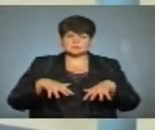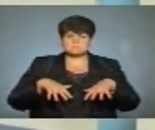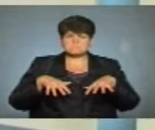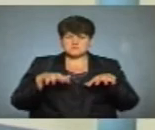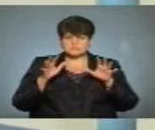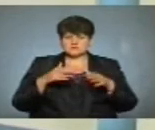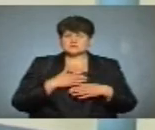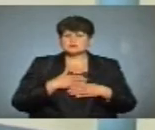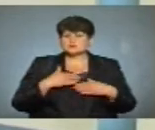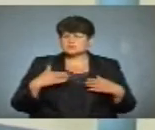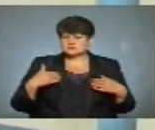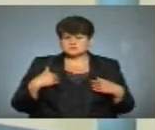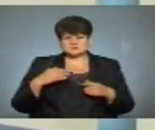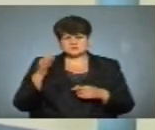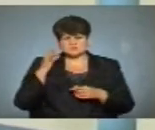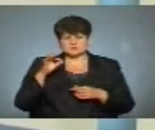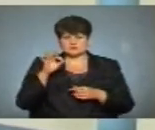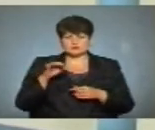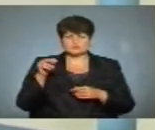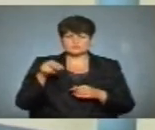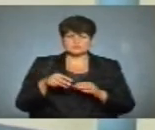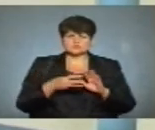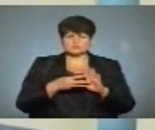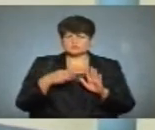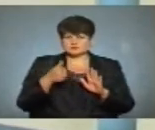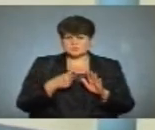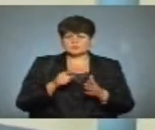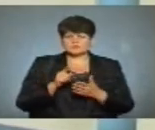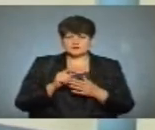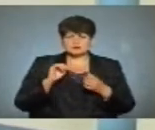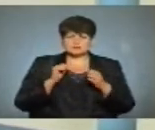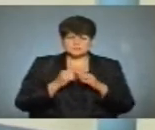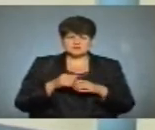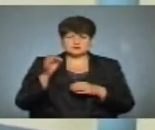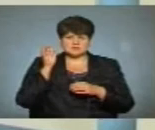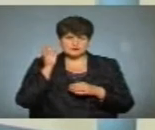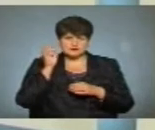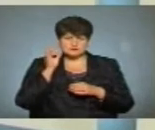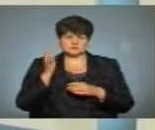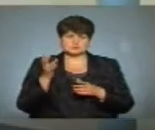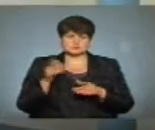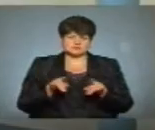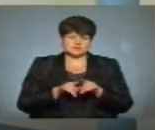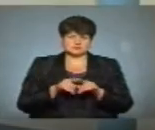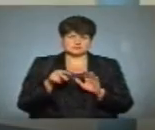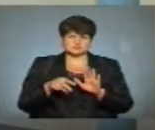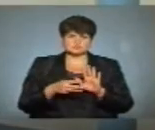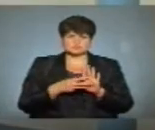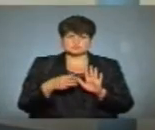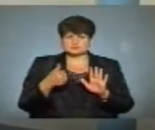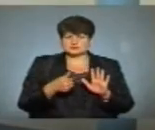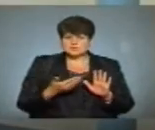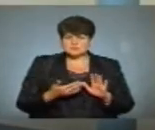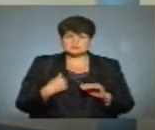не хотілося б згадувати про 2008 рік, але ми повинні про це пам'ятати, який десь нагадує сценарій 2008 року. Але